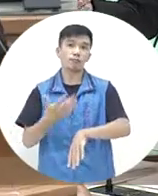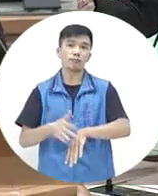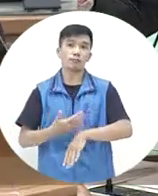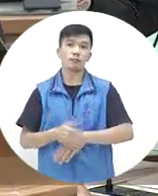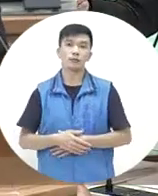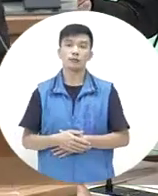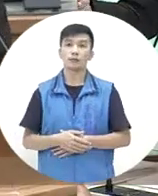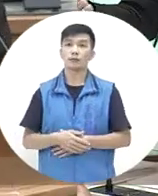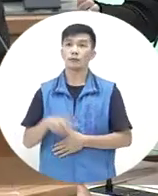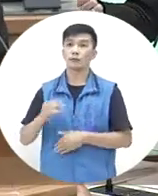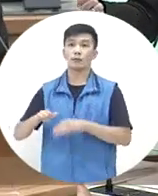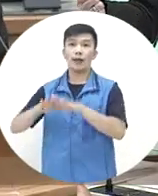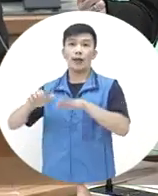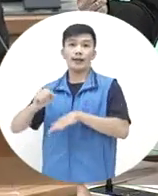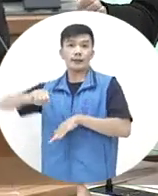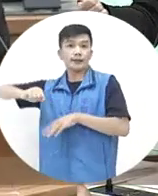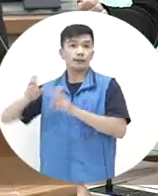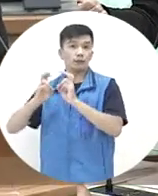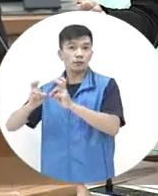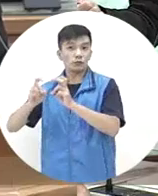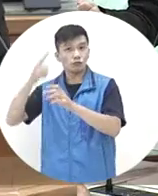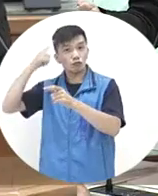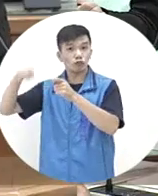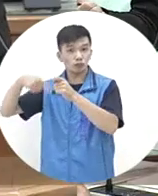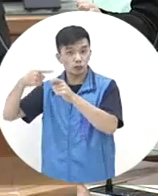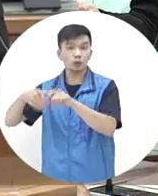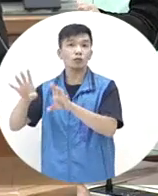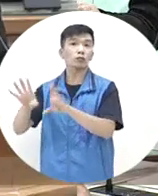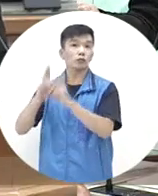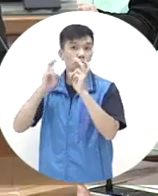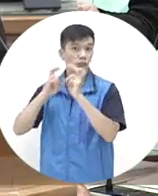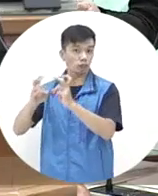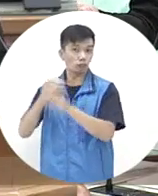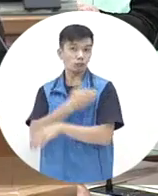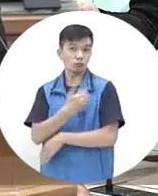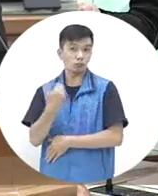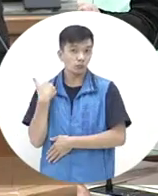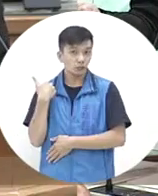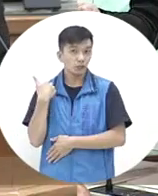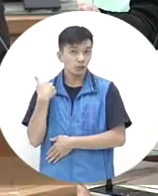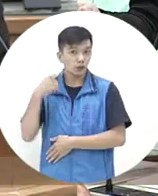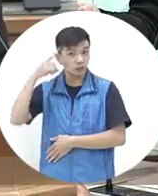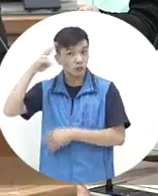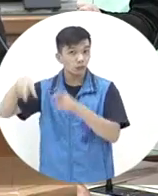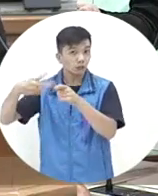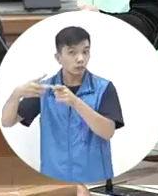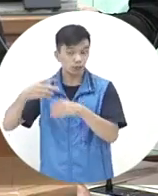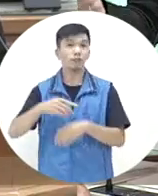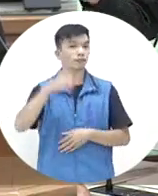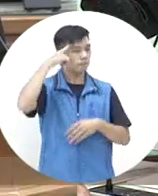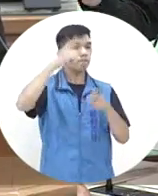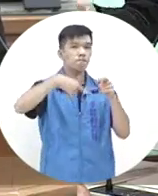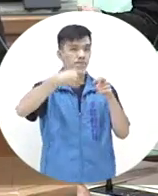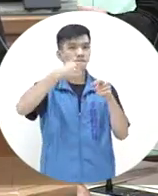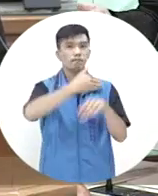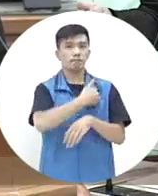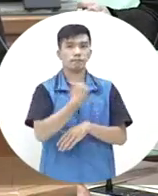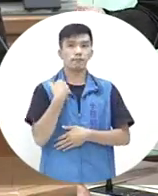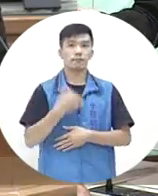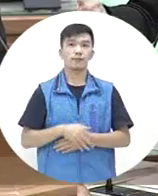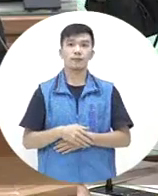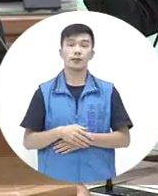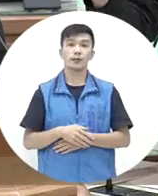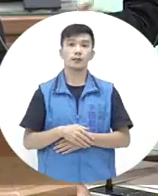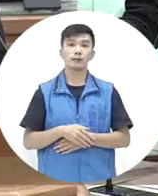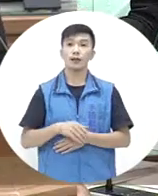坑线哦，明年通车没有问题、嗯，还是后年？ 鞍坑明年，明年 好，鞍坑明年可以通车。